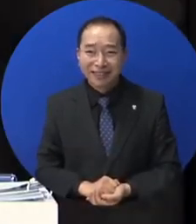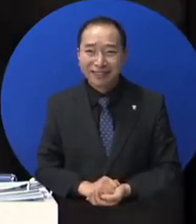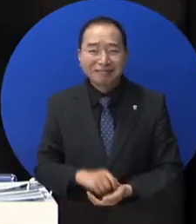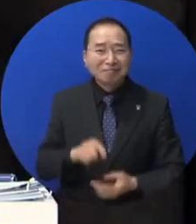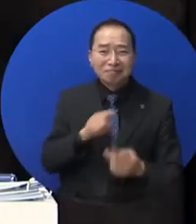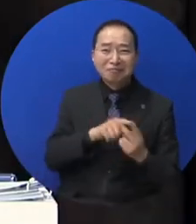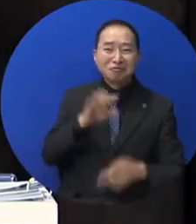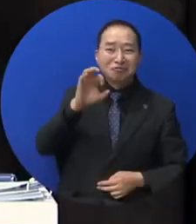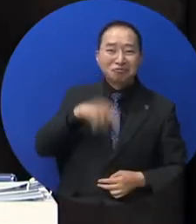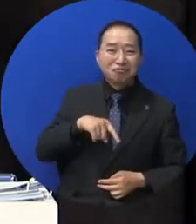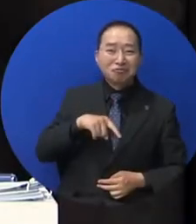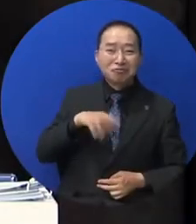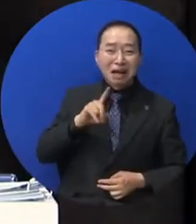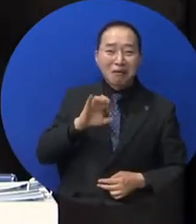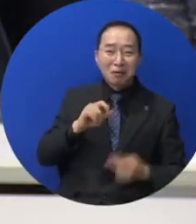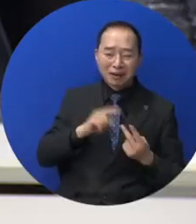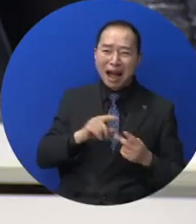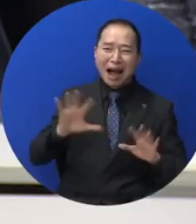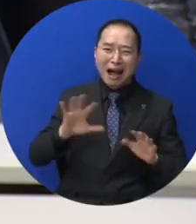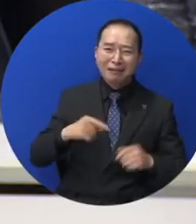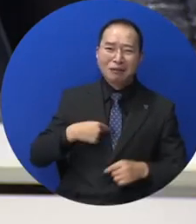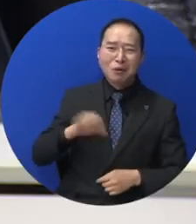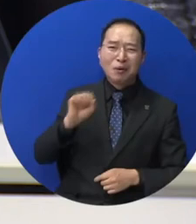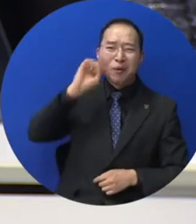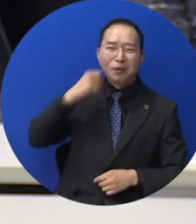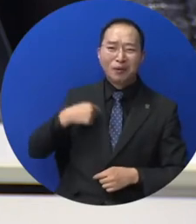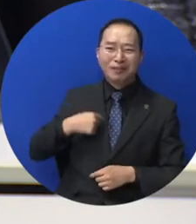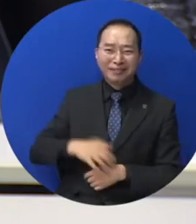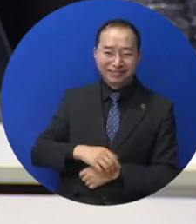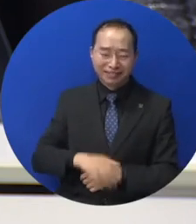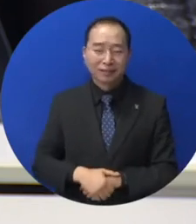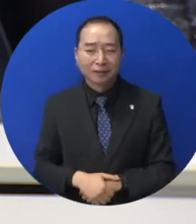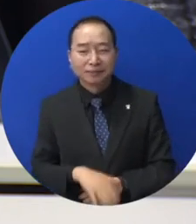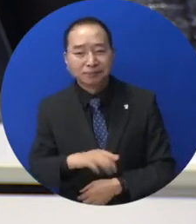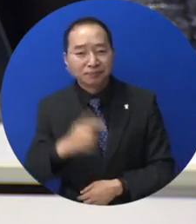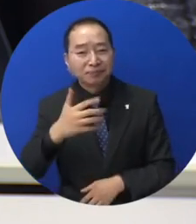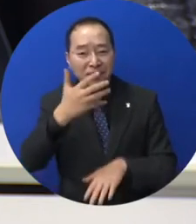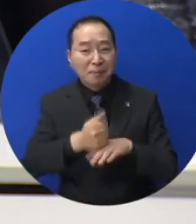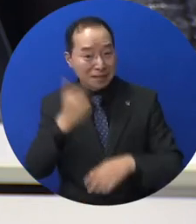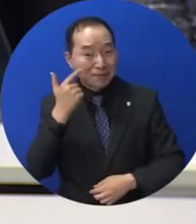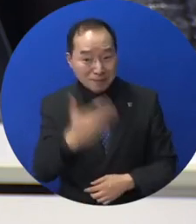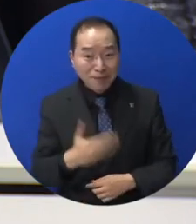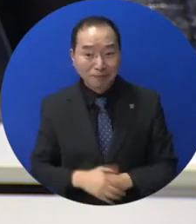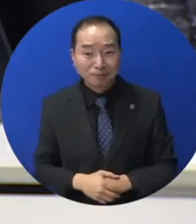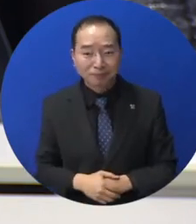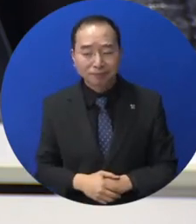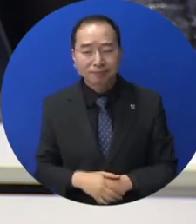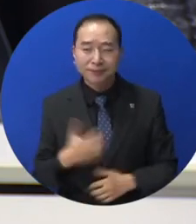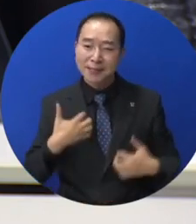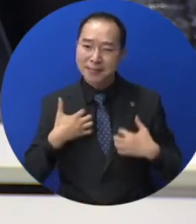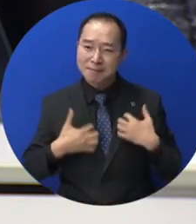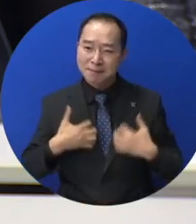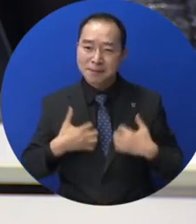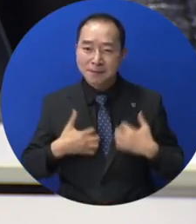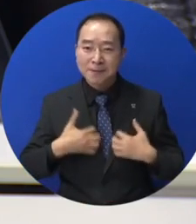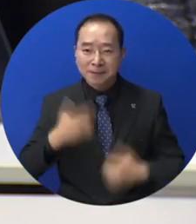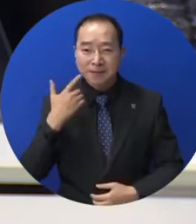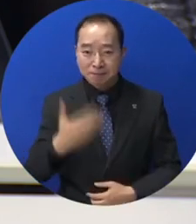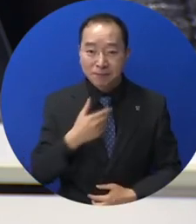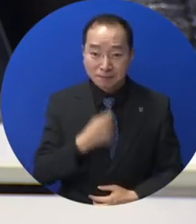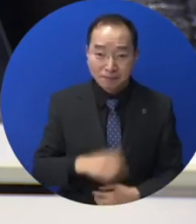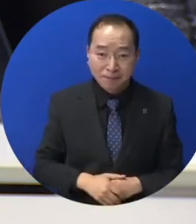그럴까요? 그러신데 제가 그래서 마지막 질문은 좀 더 재미있고 그리고